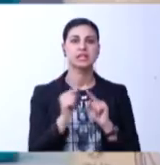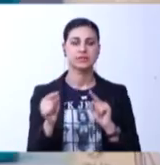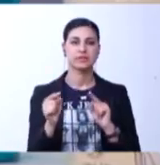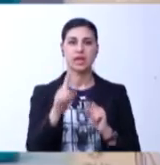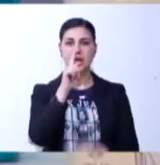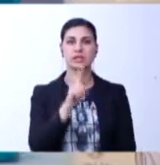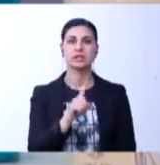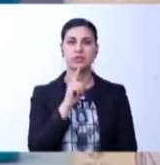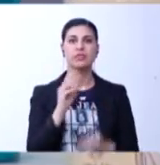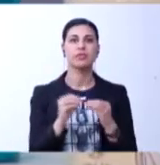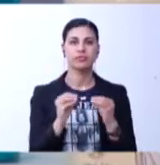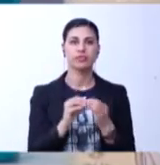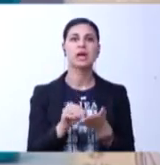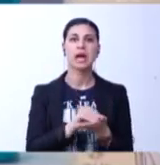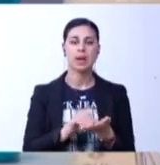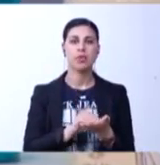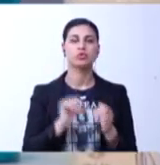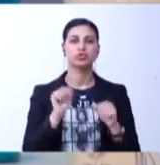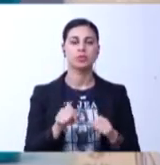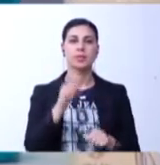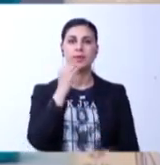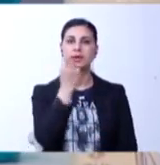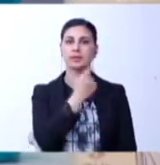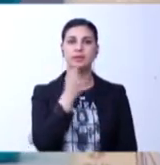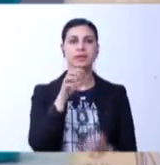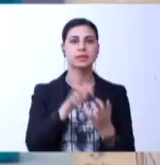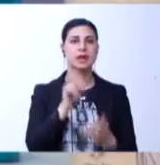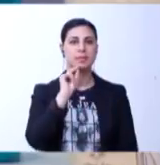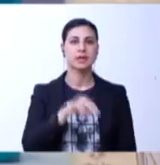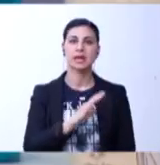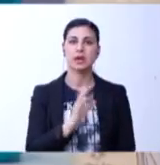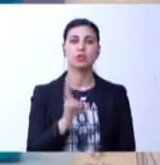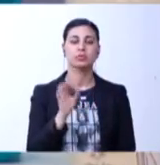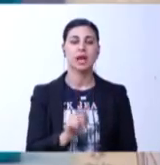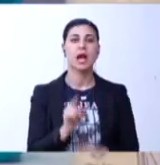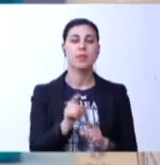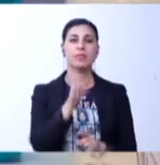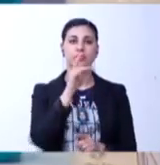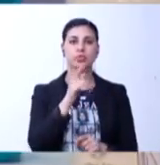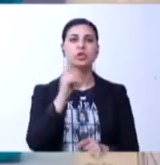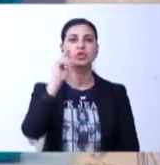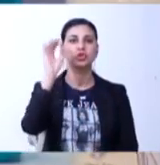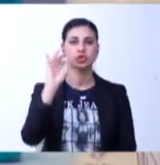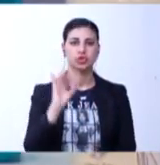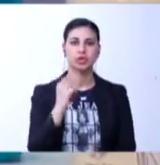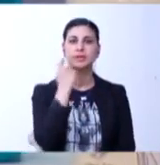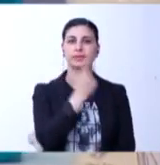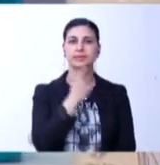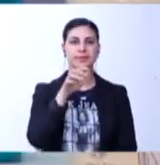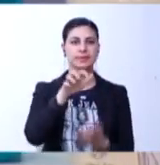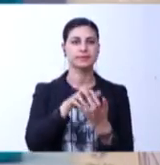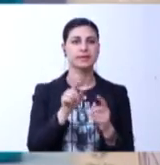თვის განმავლობაში ისევ მოხდეს, იგივე რაღაც და შეიძლება თანკბილის ბრალი არ იყოს, მაგრამ რასაკვირველია, ამავდროულად ხშირ შემთხვევაში თანკბილის ბრალიც